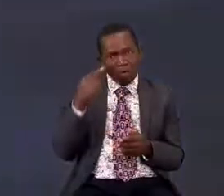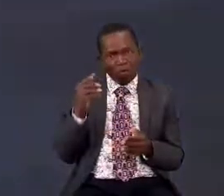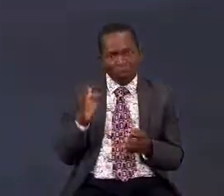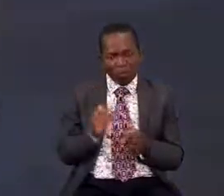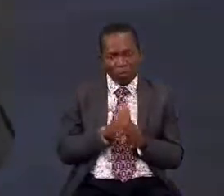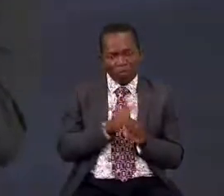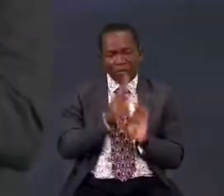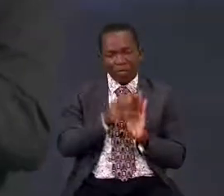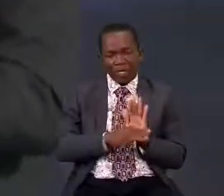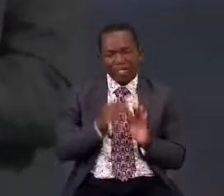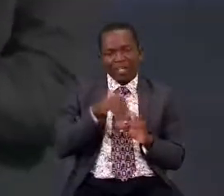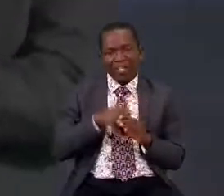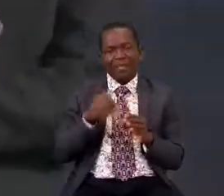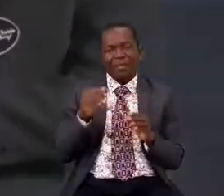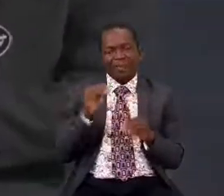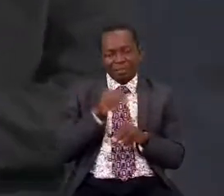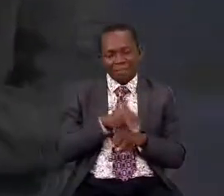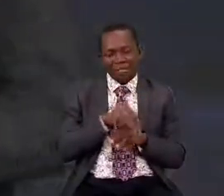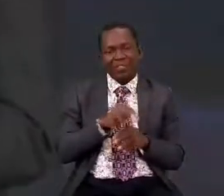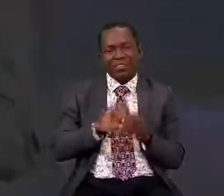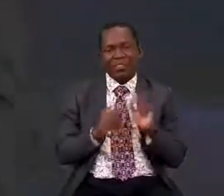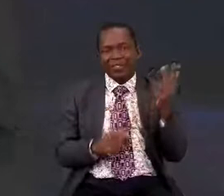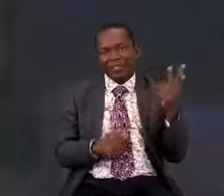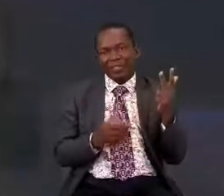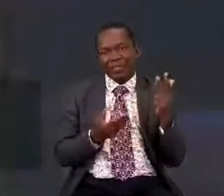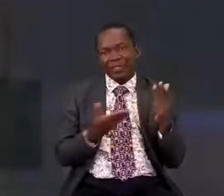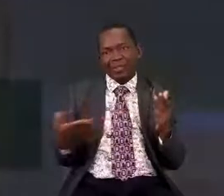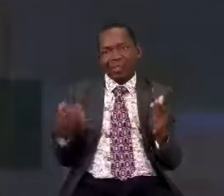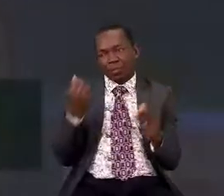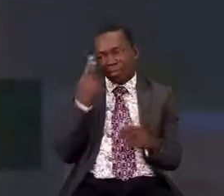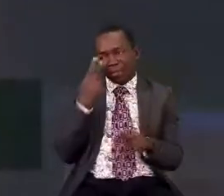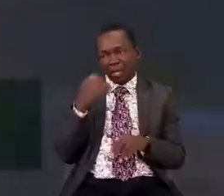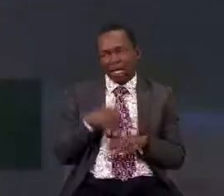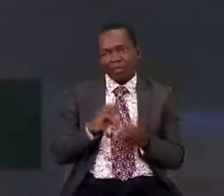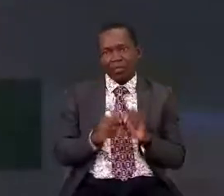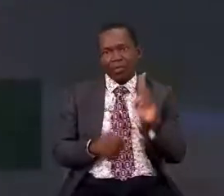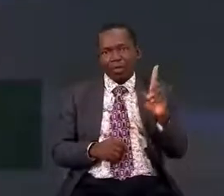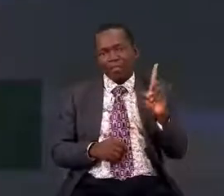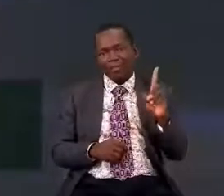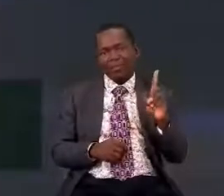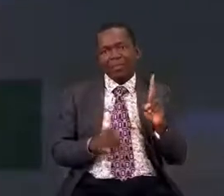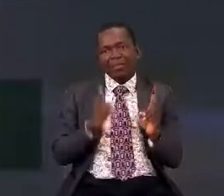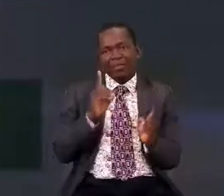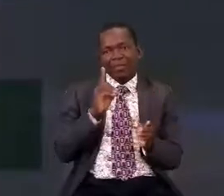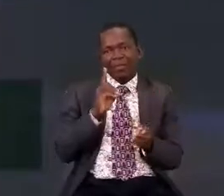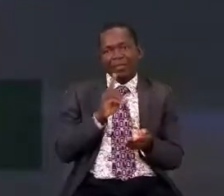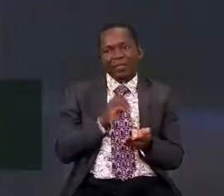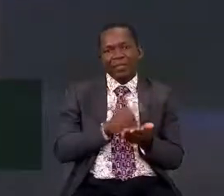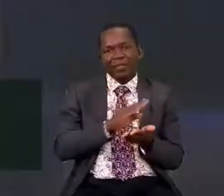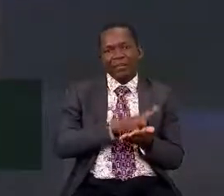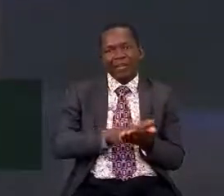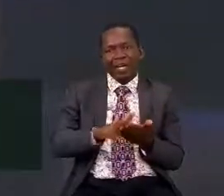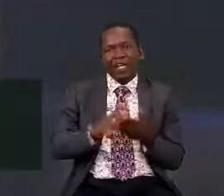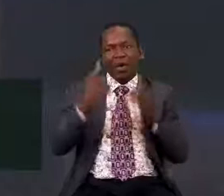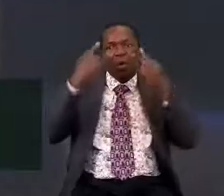Premièrement, la proclamation divine du Dieu omniscient. Le Dieu qui